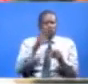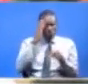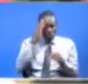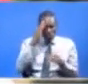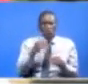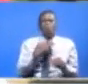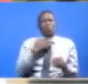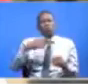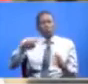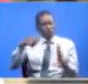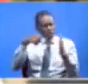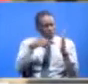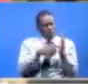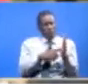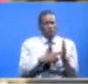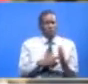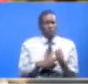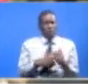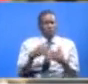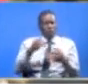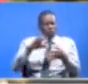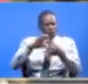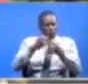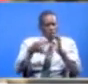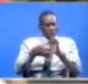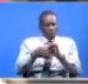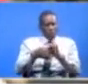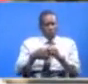you know, we are looking for the points towards the Olympic qualifiers next month in Morocco.